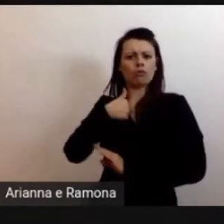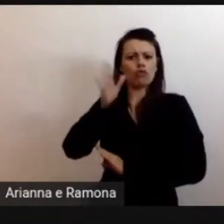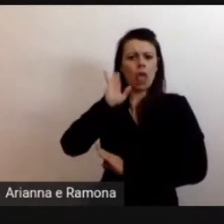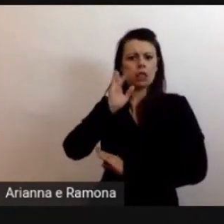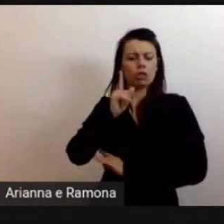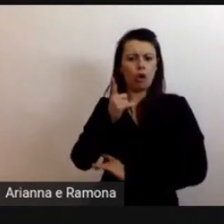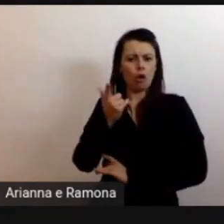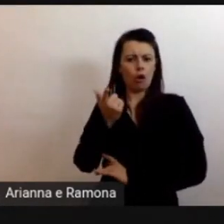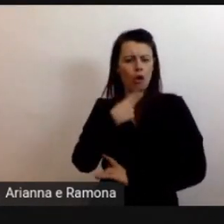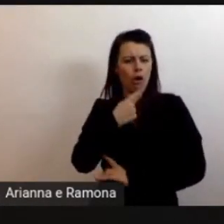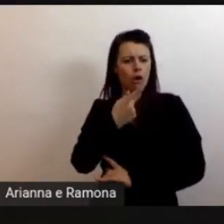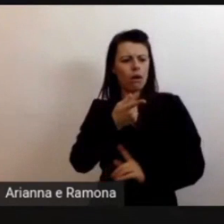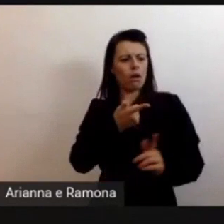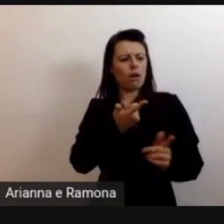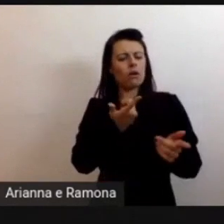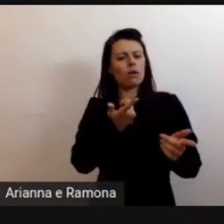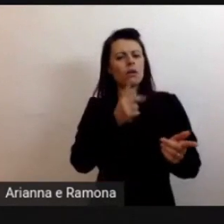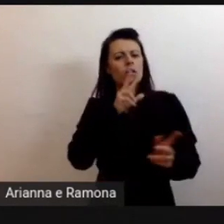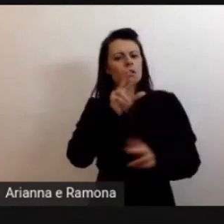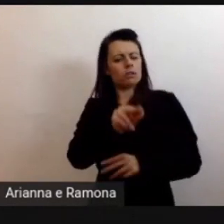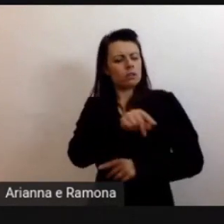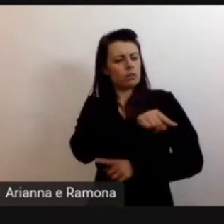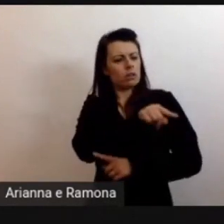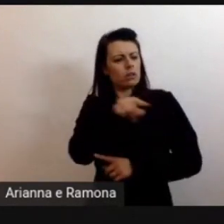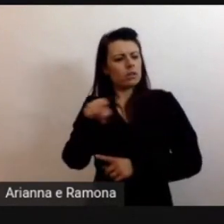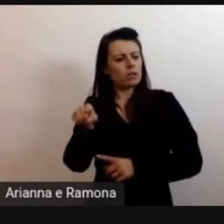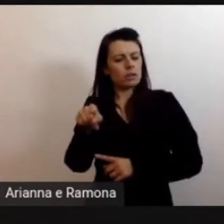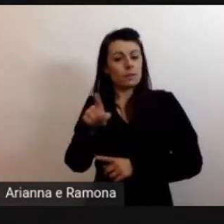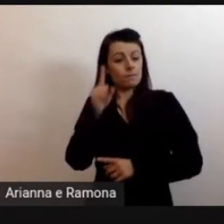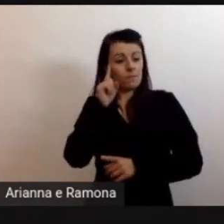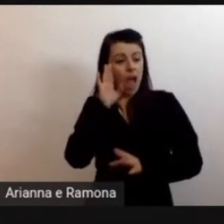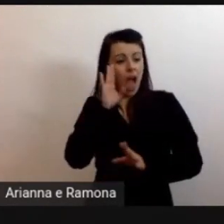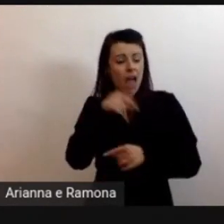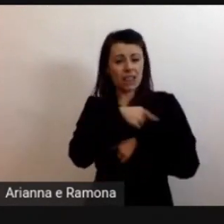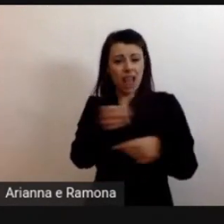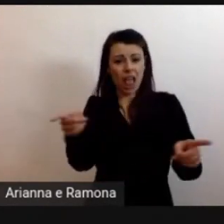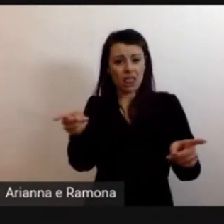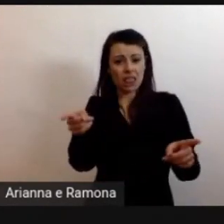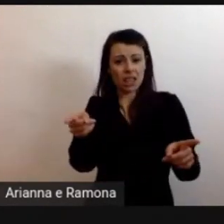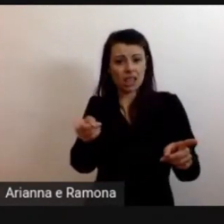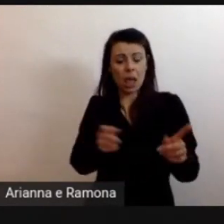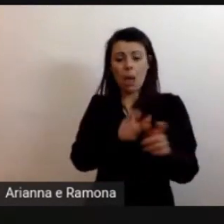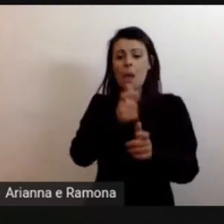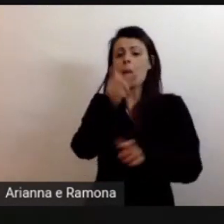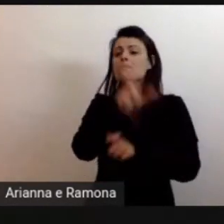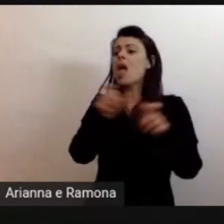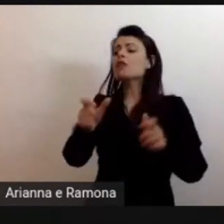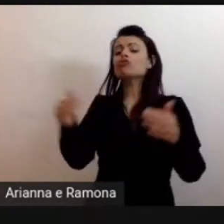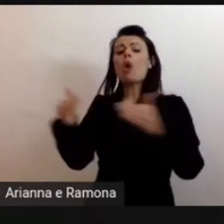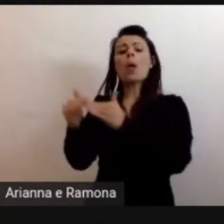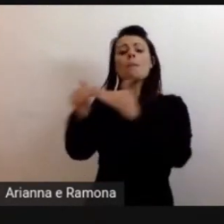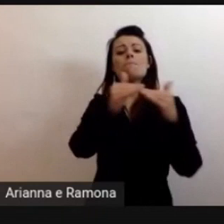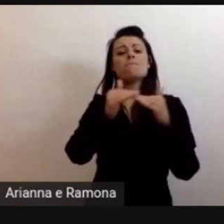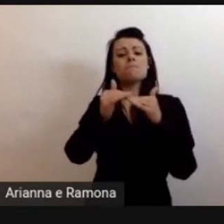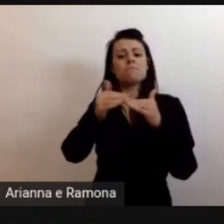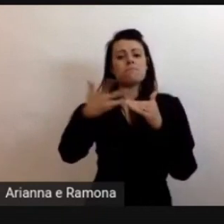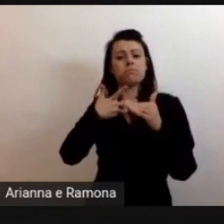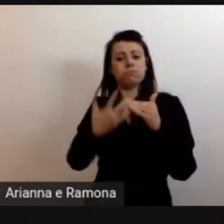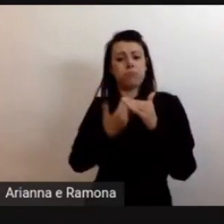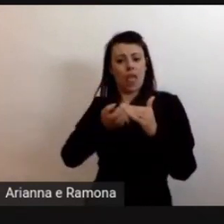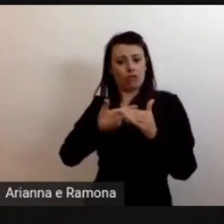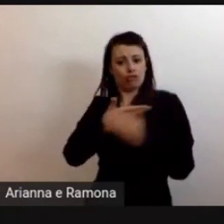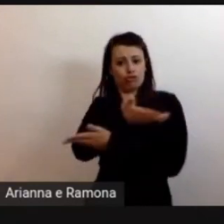attenti che il i beni mobili che ai beni mobili ballo c'è una calamità con